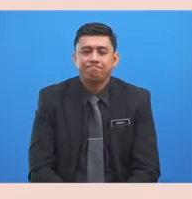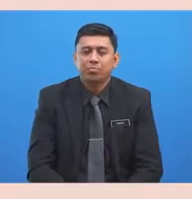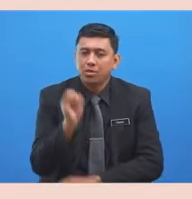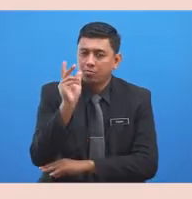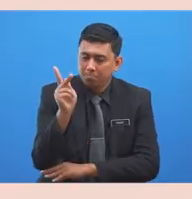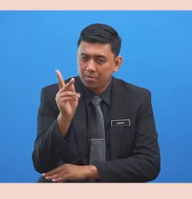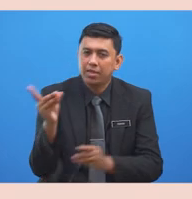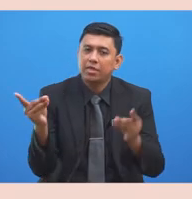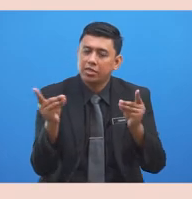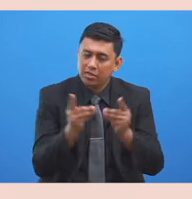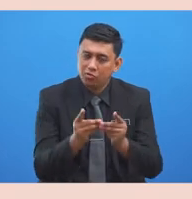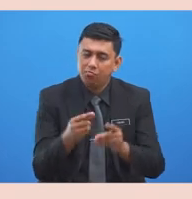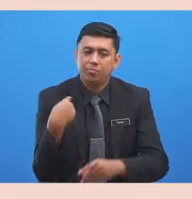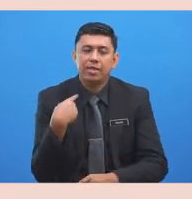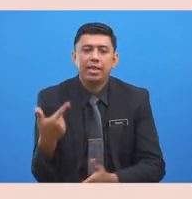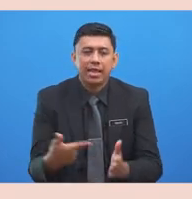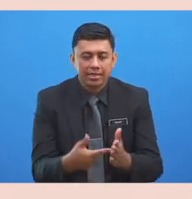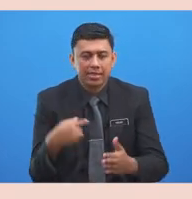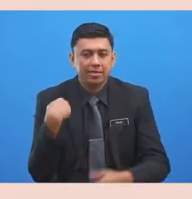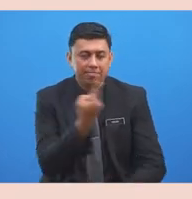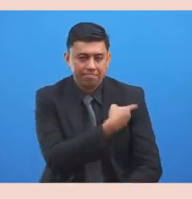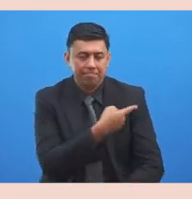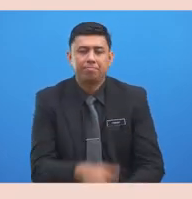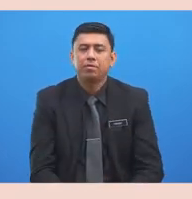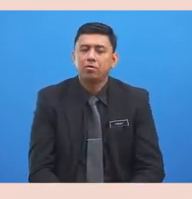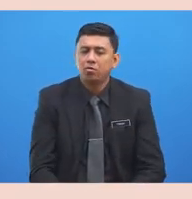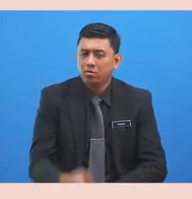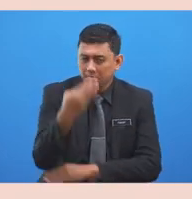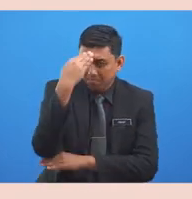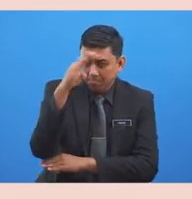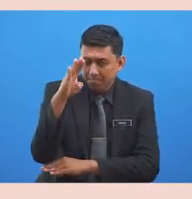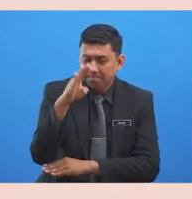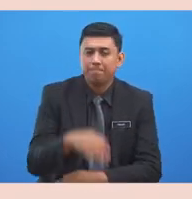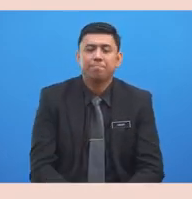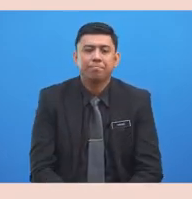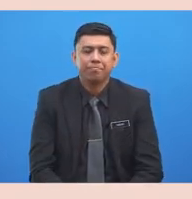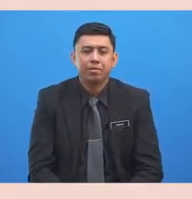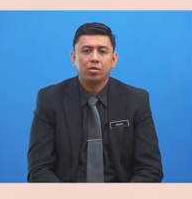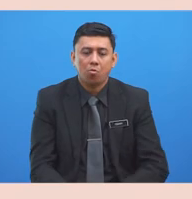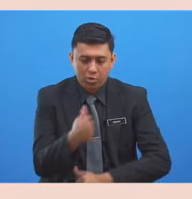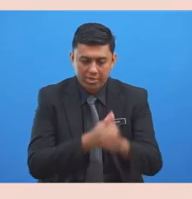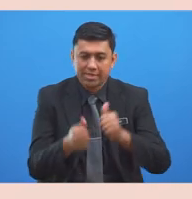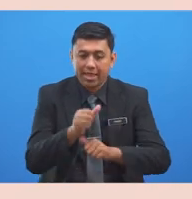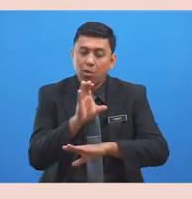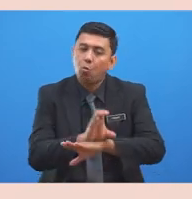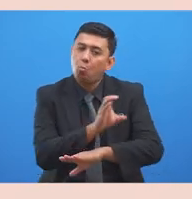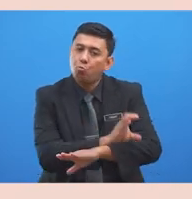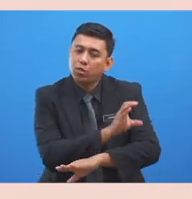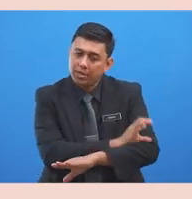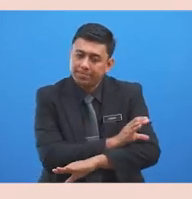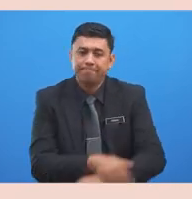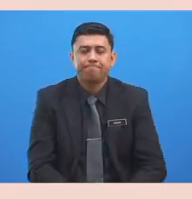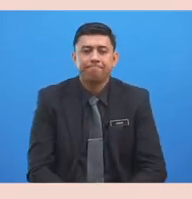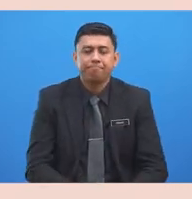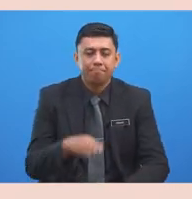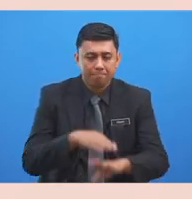Okey, berjumpa lagi kita dalam siri bagi mata pelajaran Sains Komputer. Pada